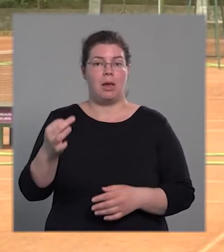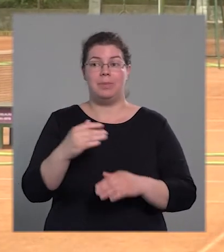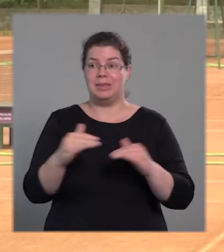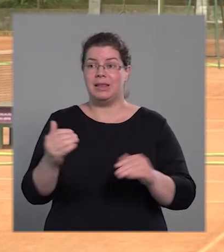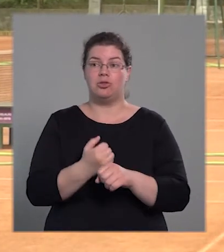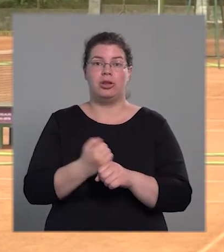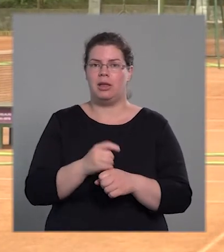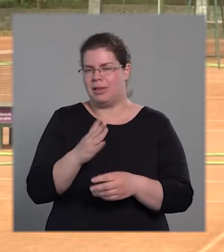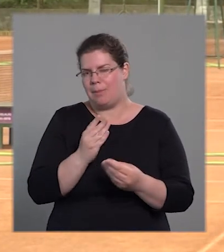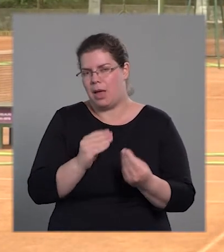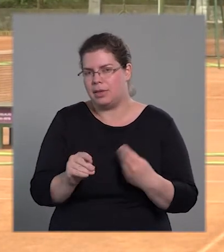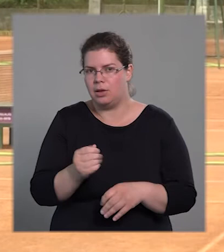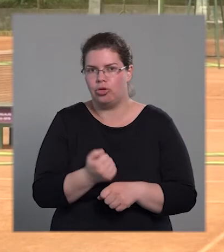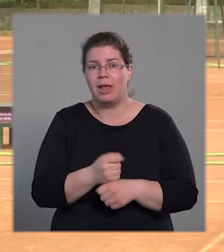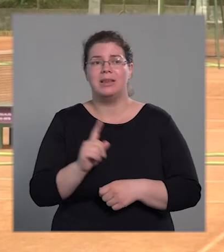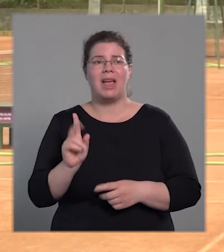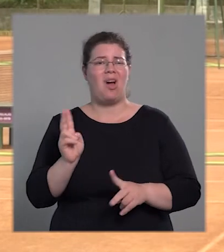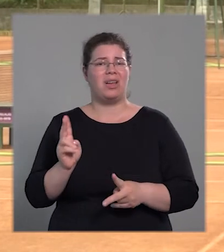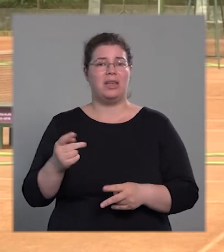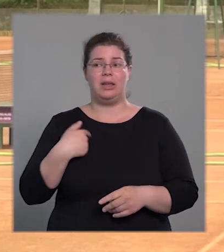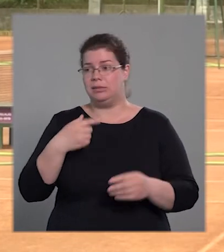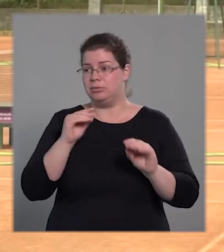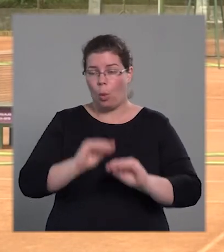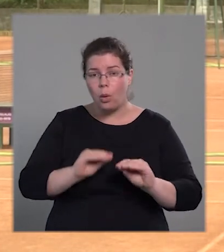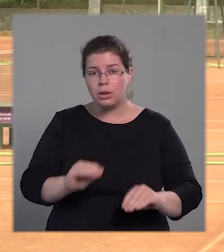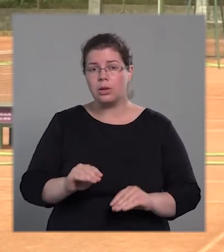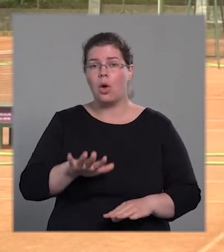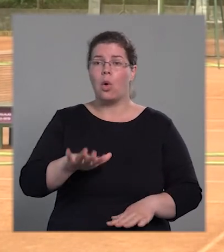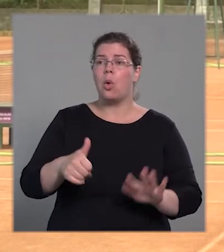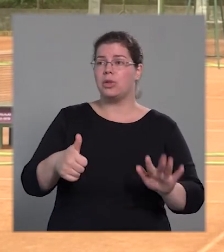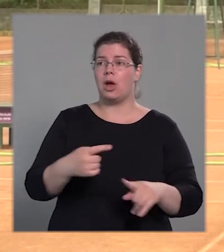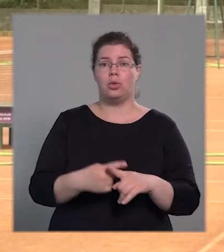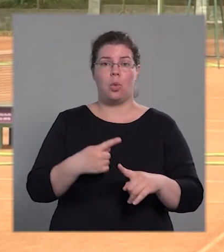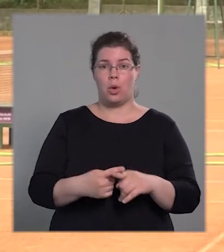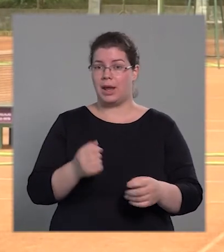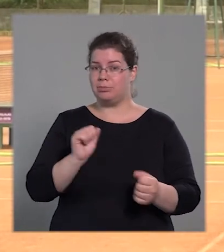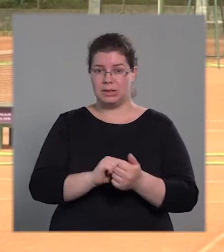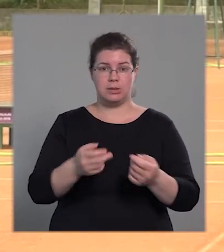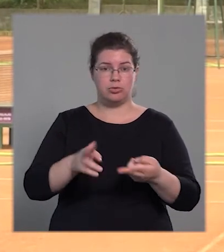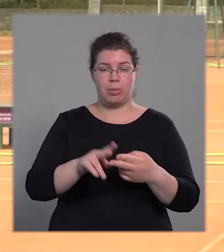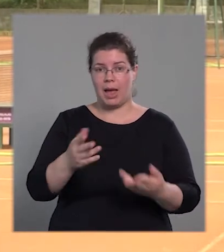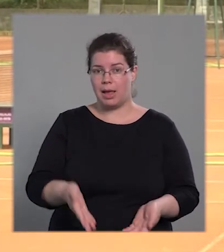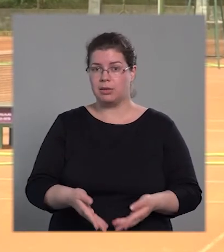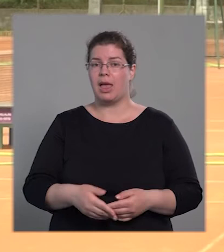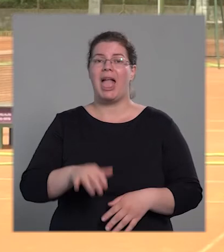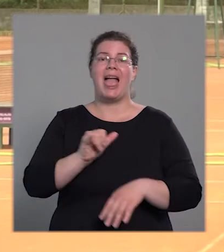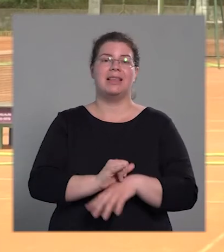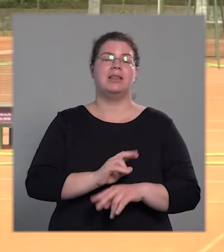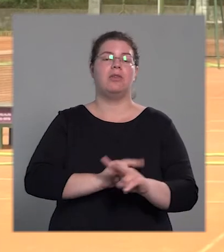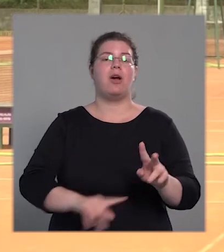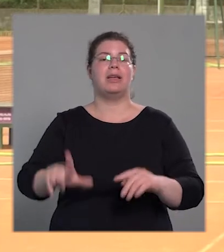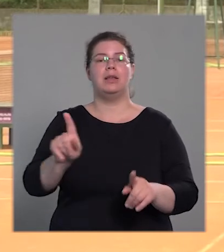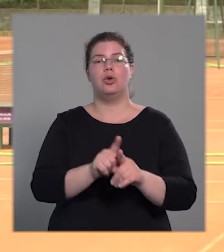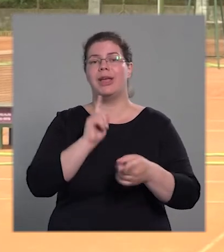de például én, ugye, aki rendszeresen oktatok, naponta 5-6 órát biztos pályán vagyok, hetente mindig van két olyan játék, amit